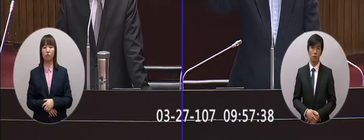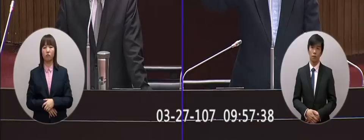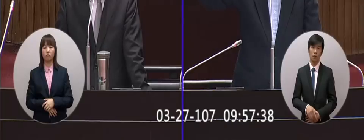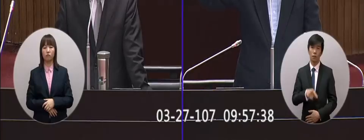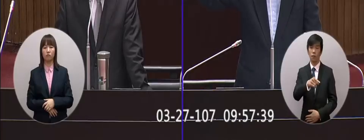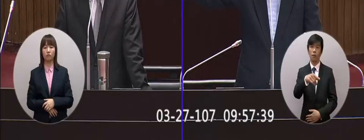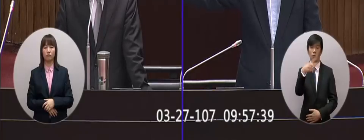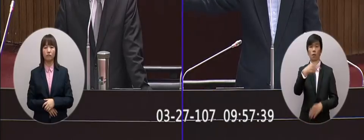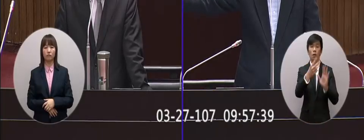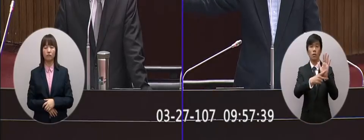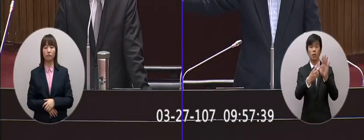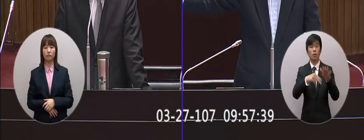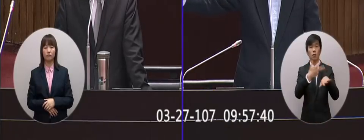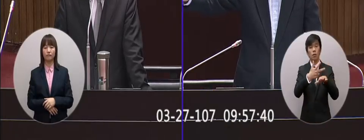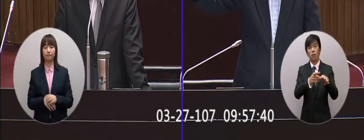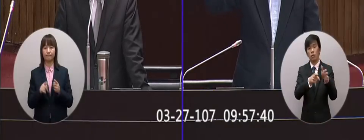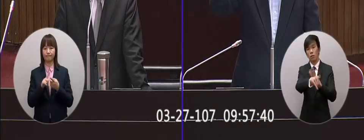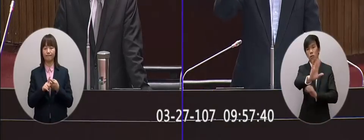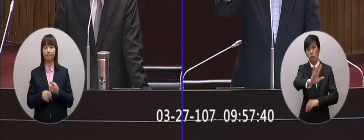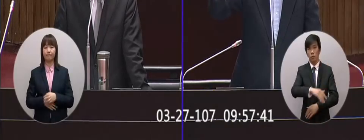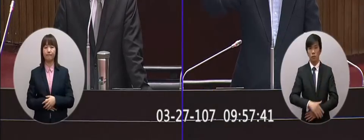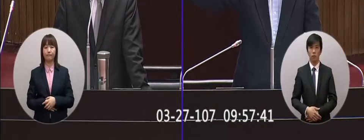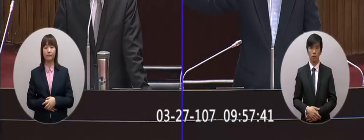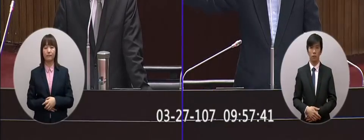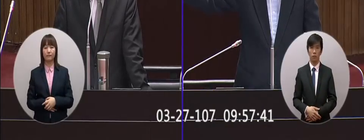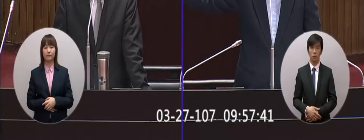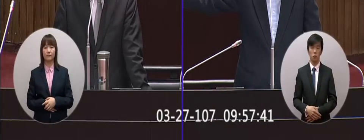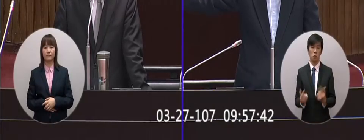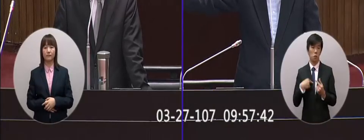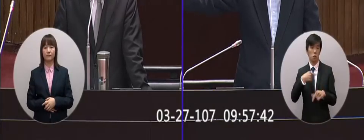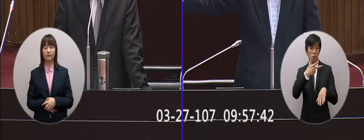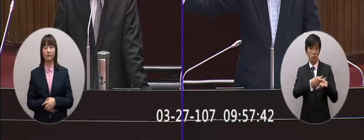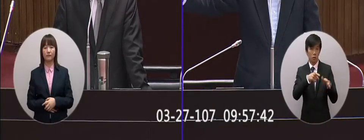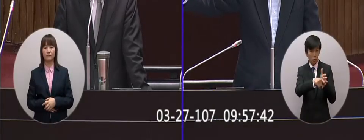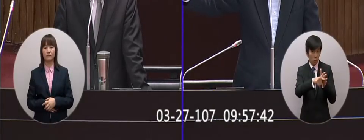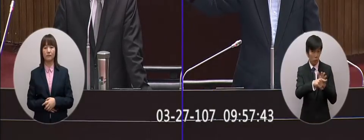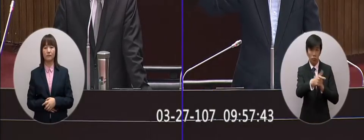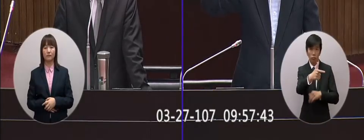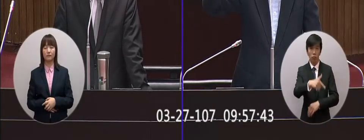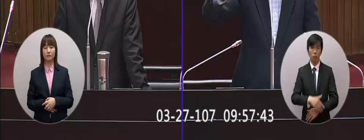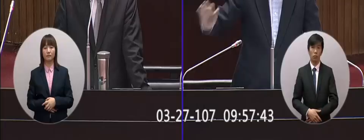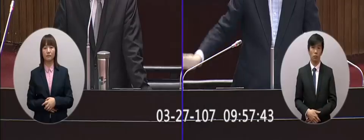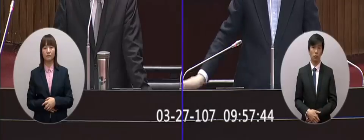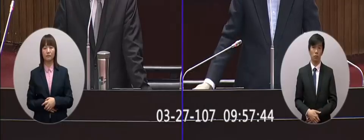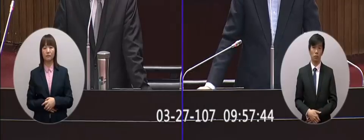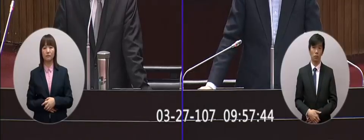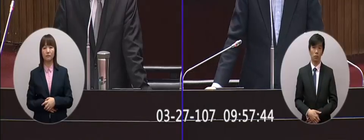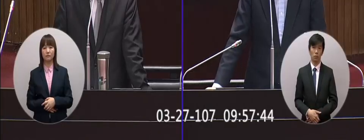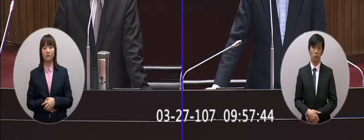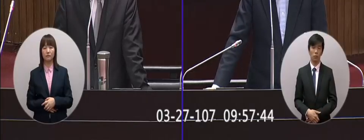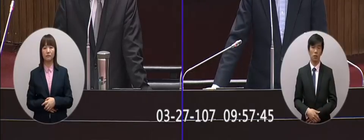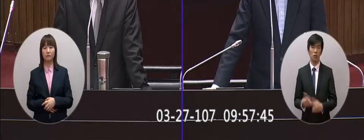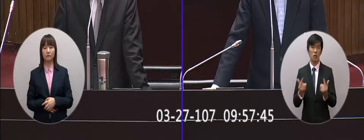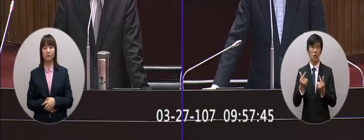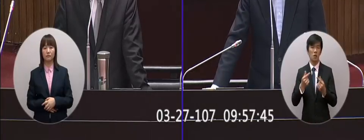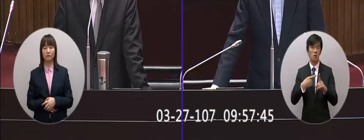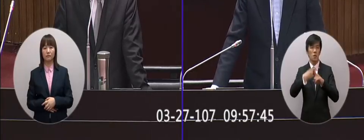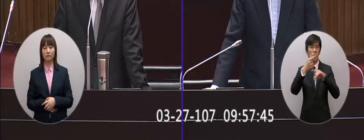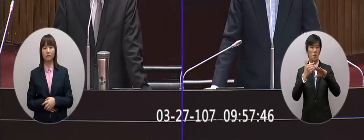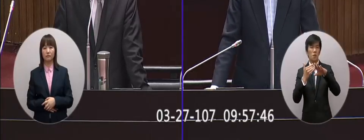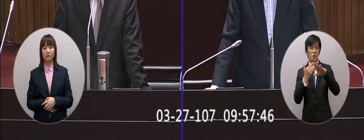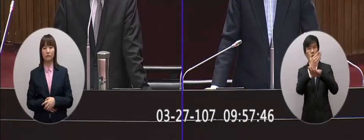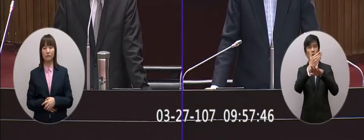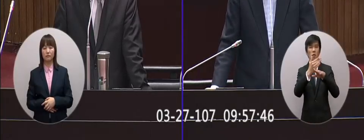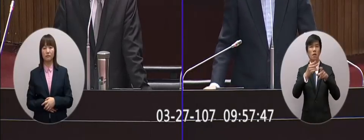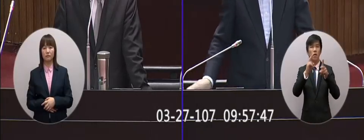要去讲那么专业的话。 是， 我相信我们都不是这一方面的专业。什么超超零